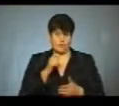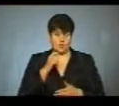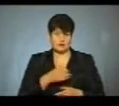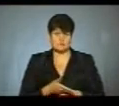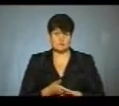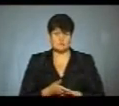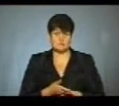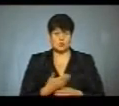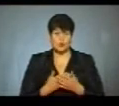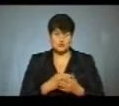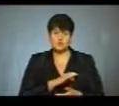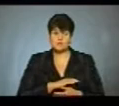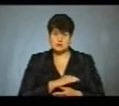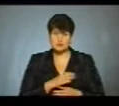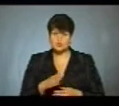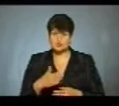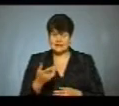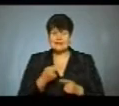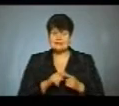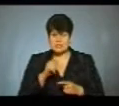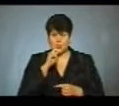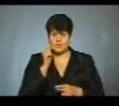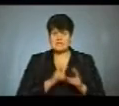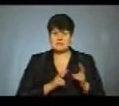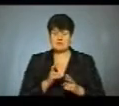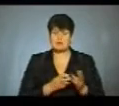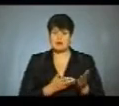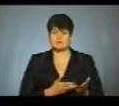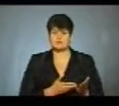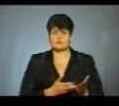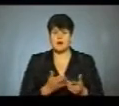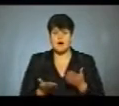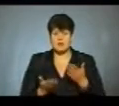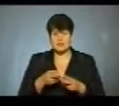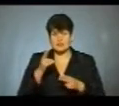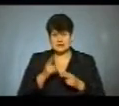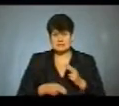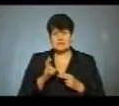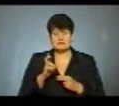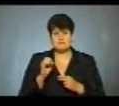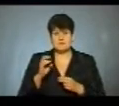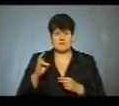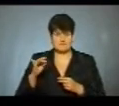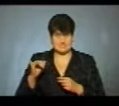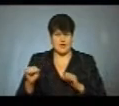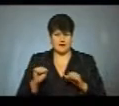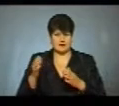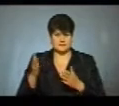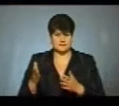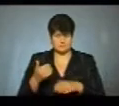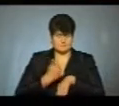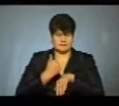Отже, з юридичної точки зору, це українське підприємство. Але кінцеві бенефіціари –